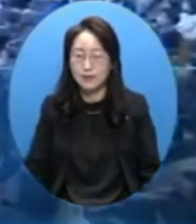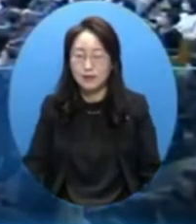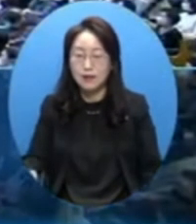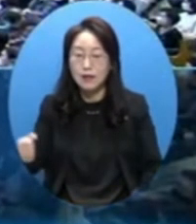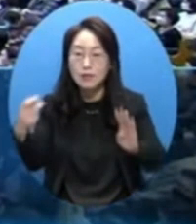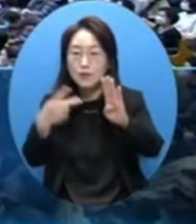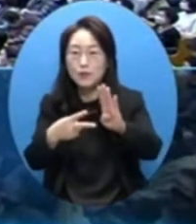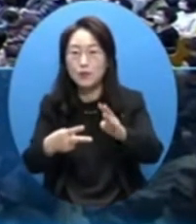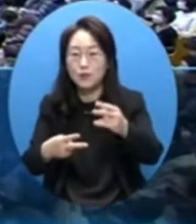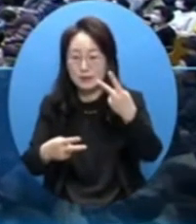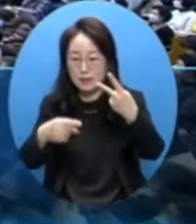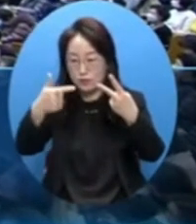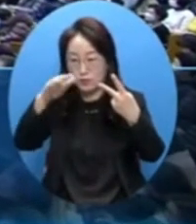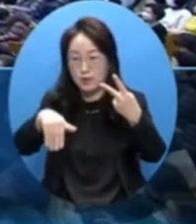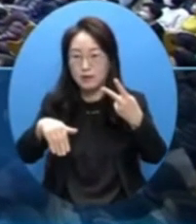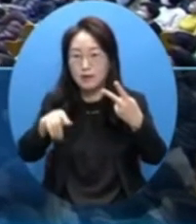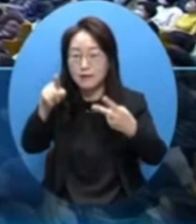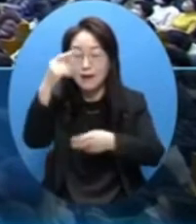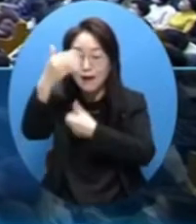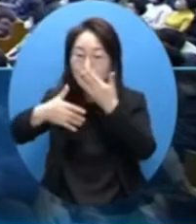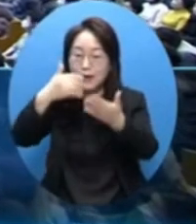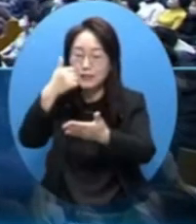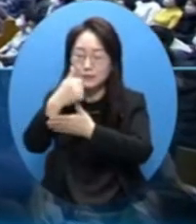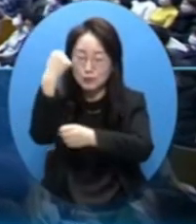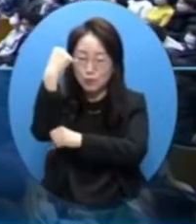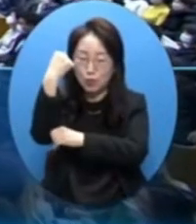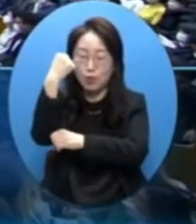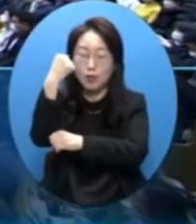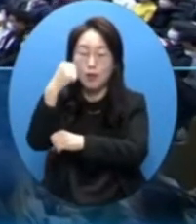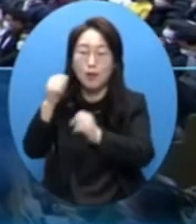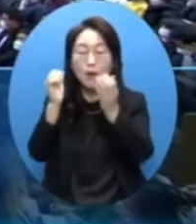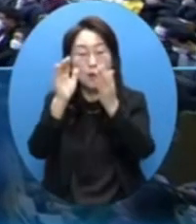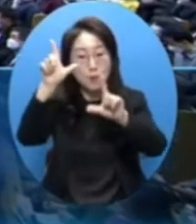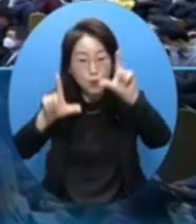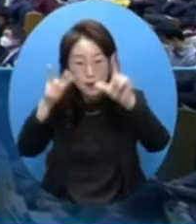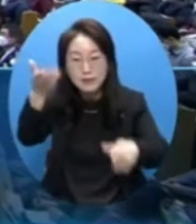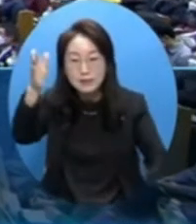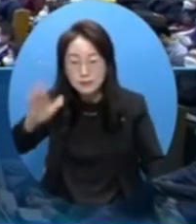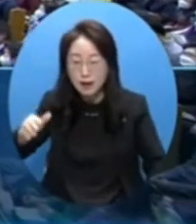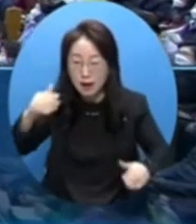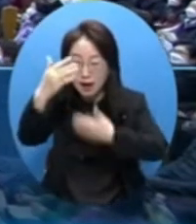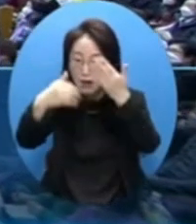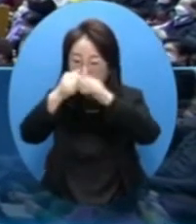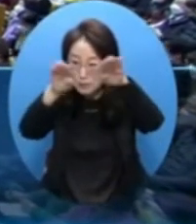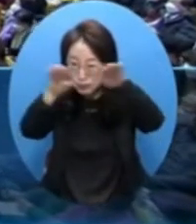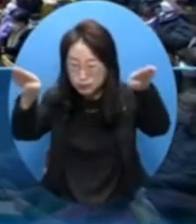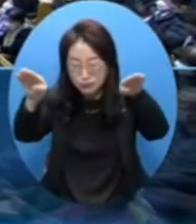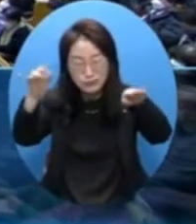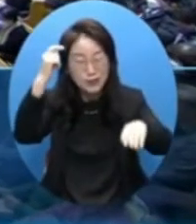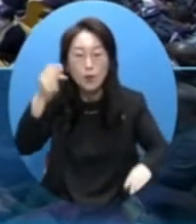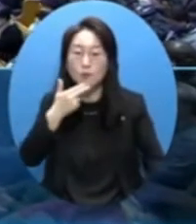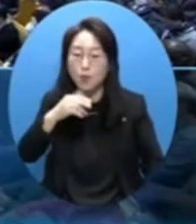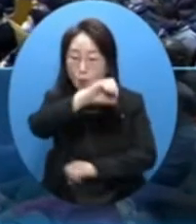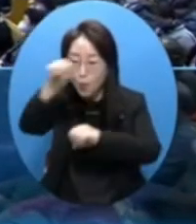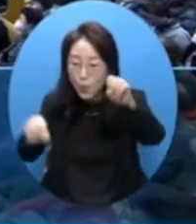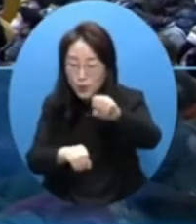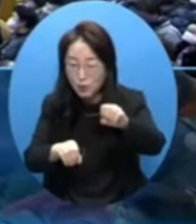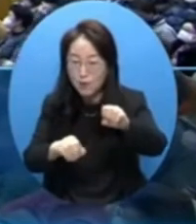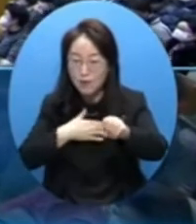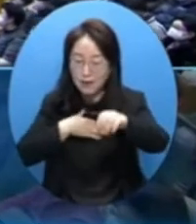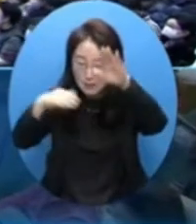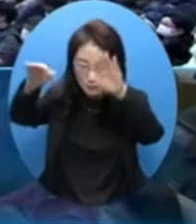2장 6절로 8절을 설명합니다 그런 근본 하나님의 본체시나 하나님과 동등됨을 철 것으로 여기지 아니하시고 오히려 자기를 비워